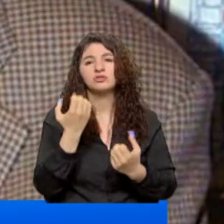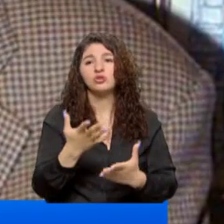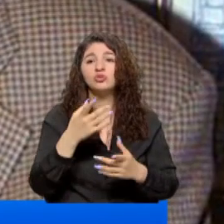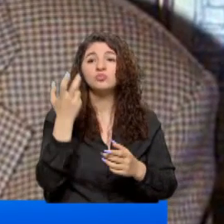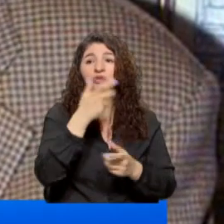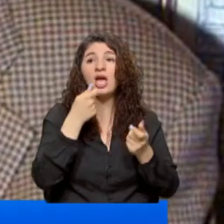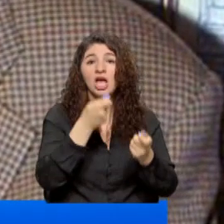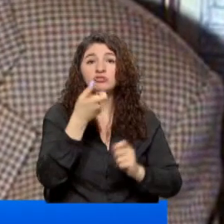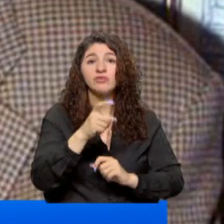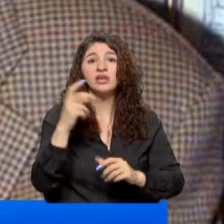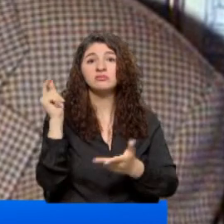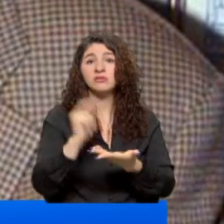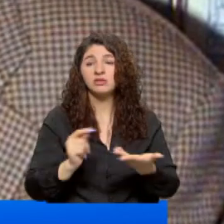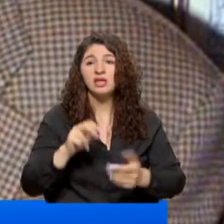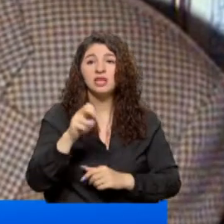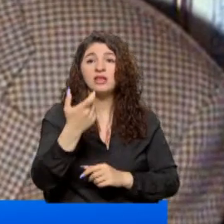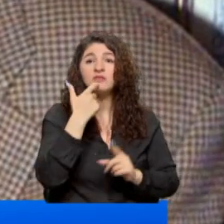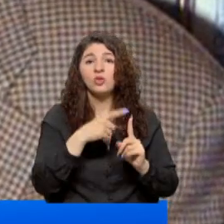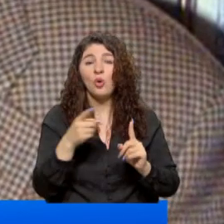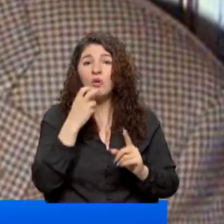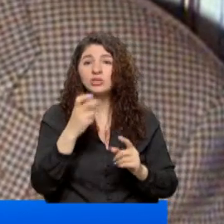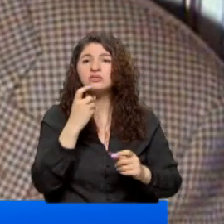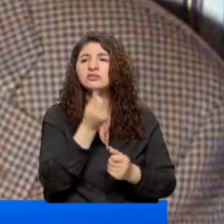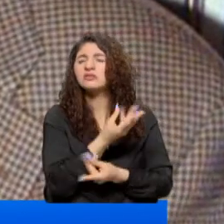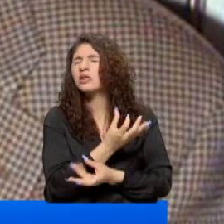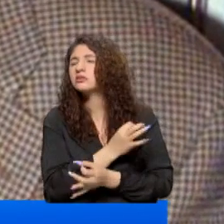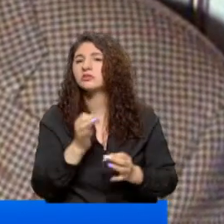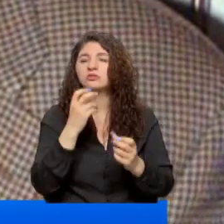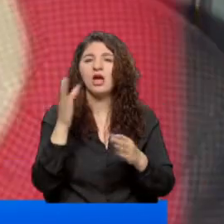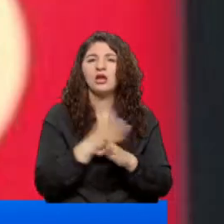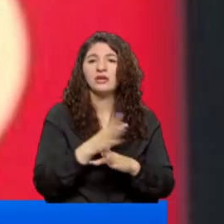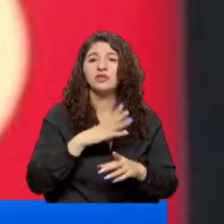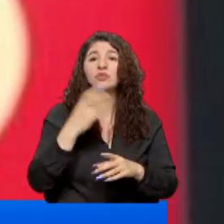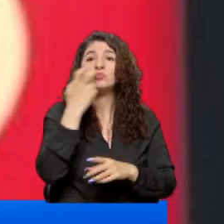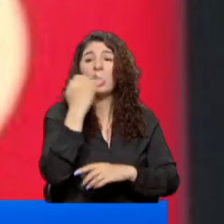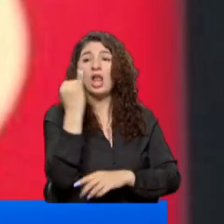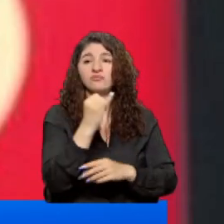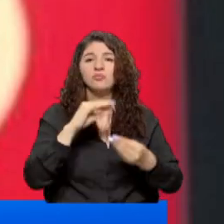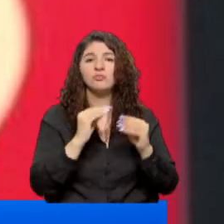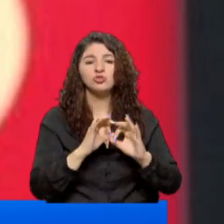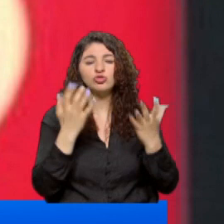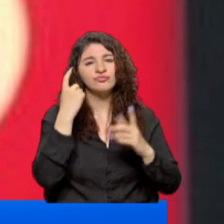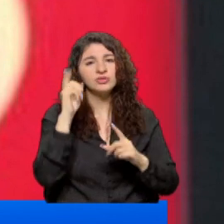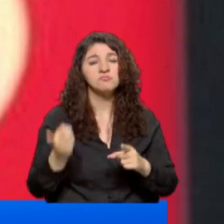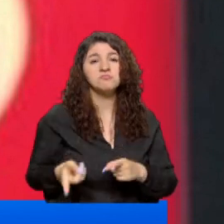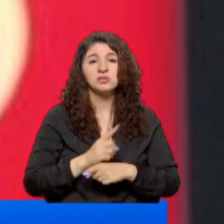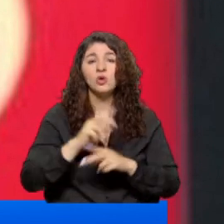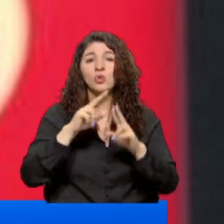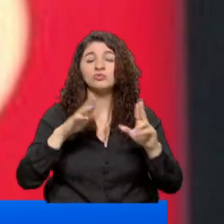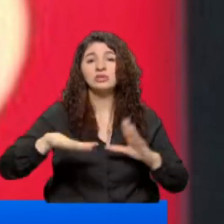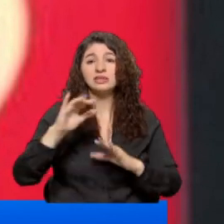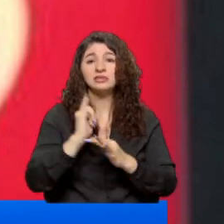müzik eğitimcisi ve yazılı idamet Say 86 yıllık ömründe sayısız Eser bıraktık müzik eleştirileri ve sorunlara çözüm önerileriyle